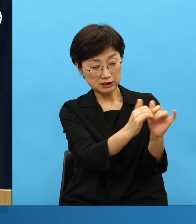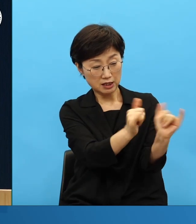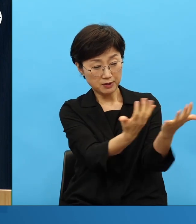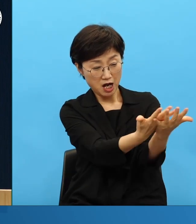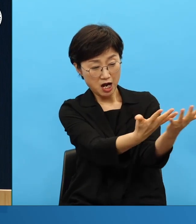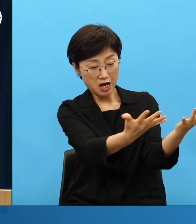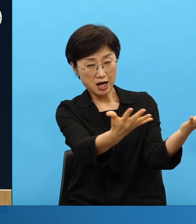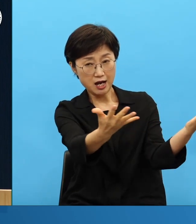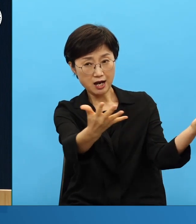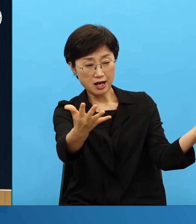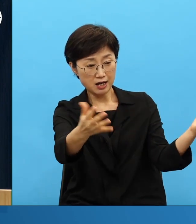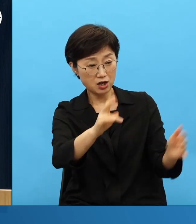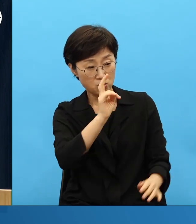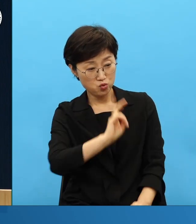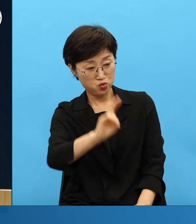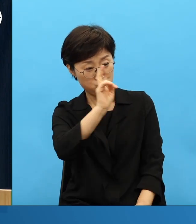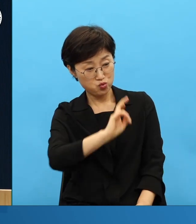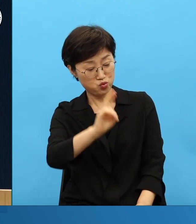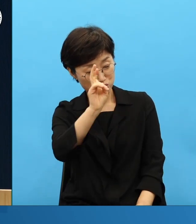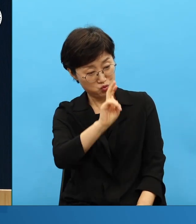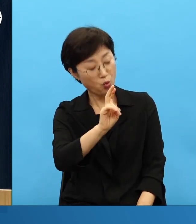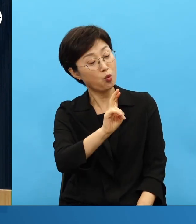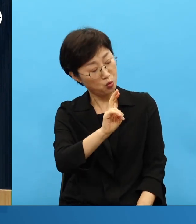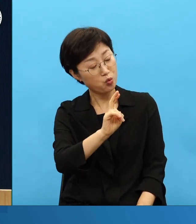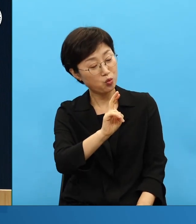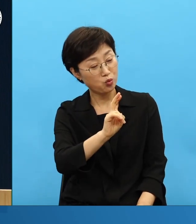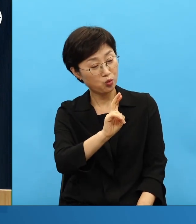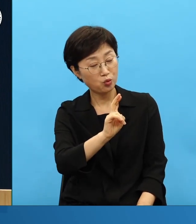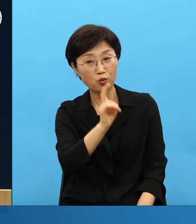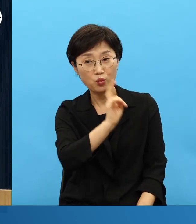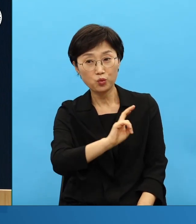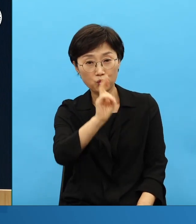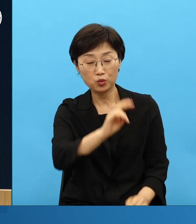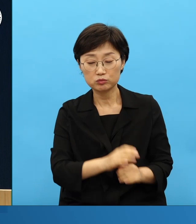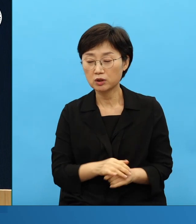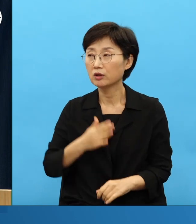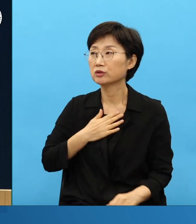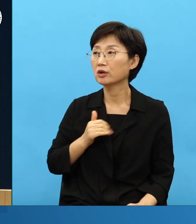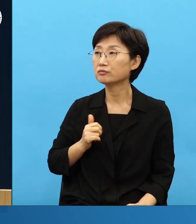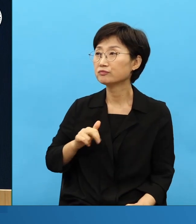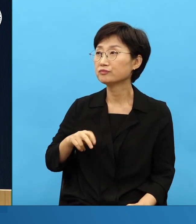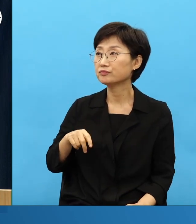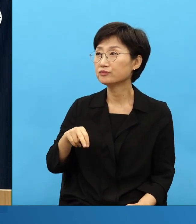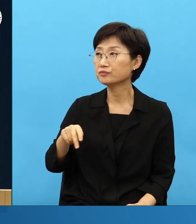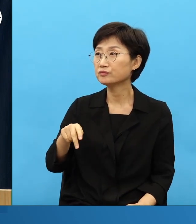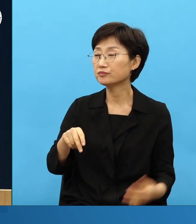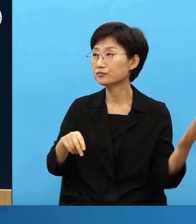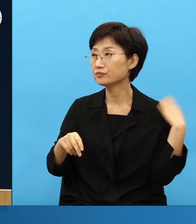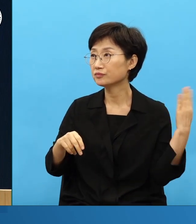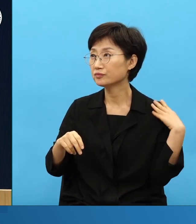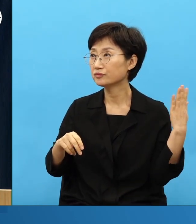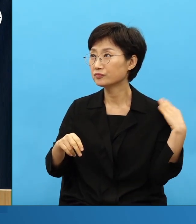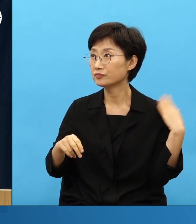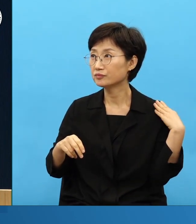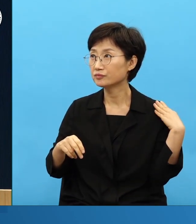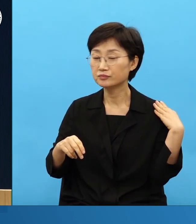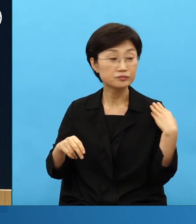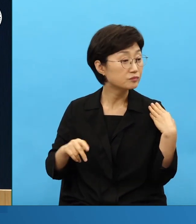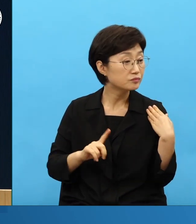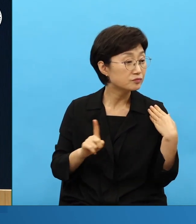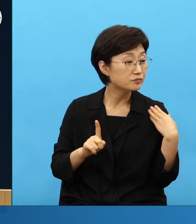Christmas Eve and it was nighttime, people were gathered around. They were singing songs together. 이제 지나가는데 제보고도 몇 장 된